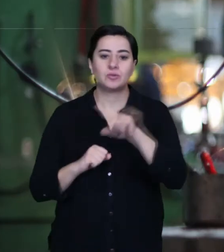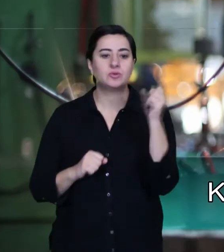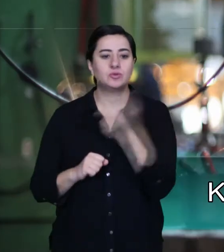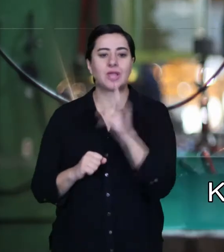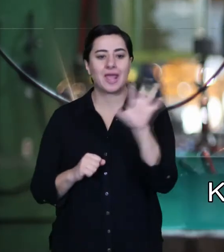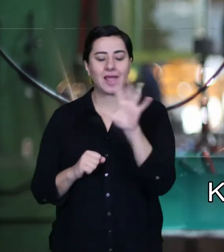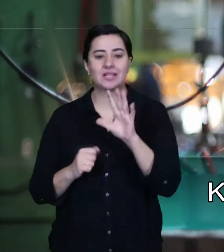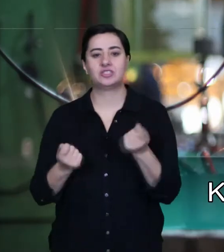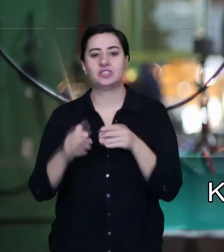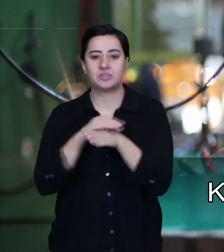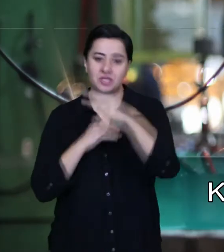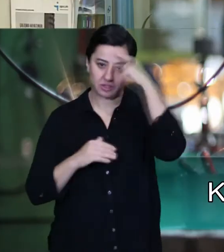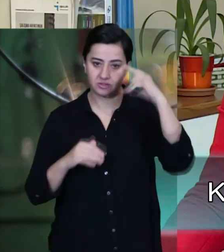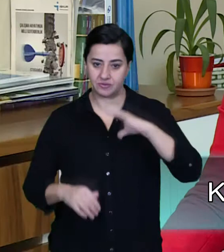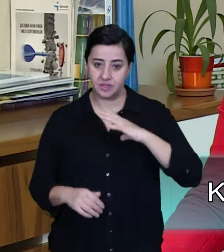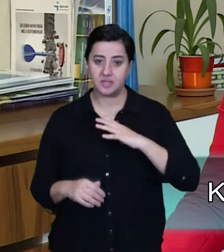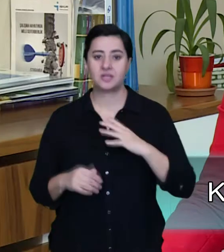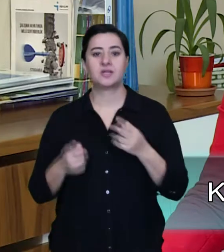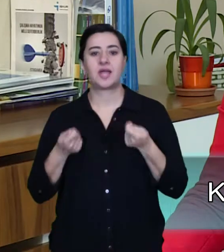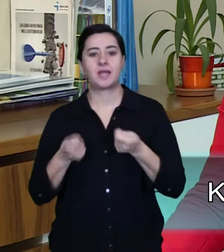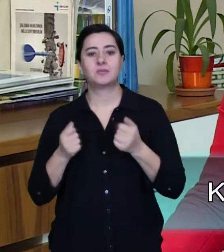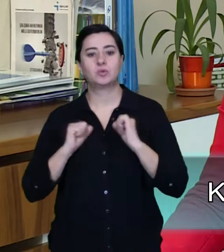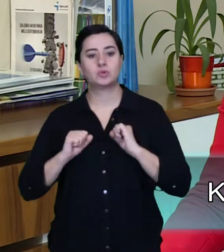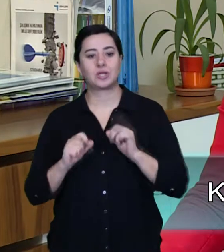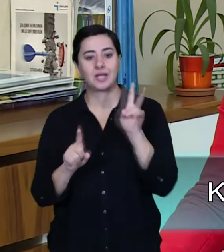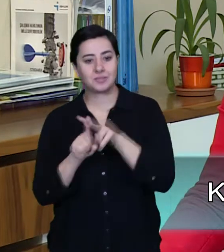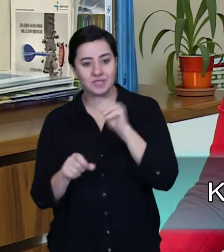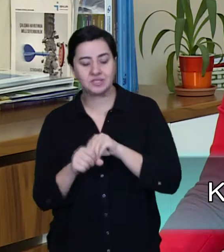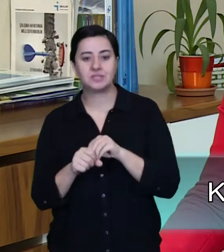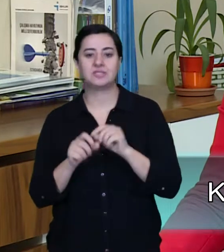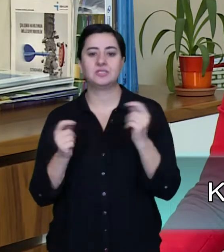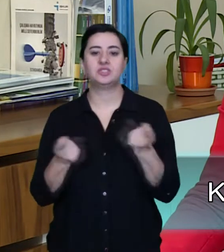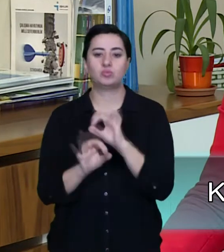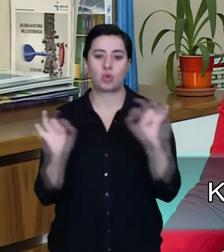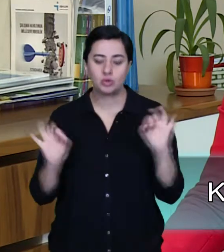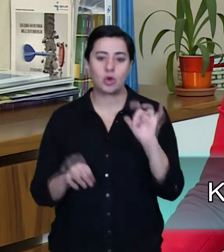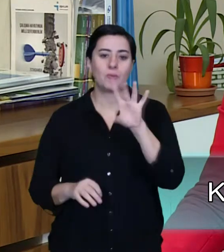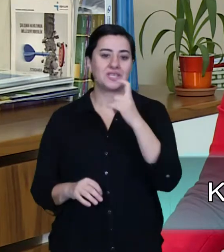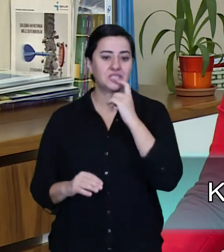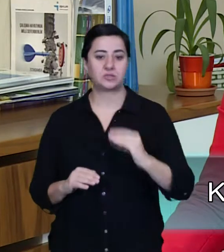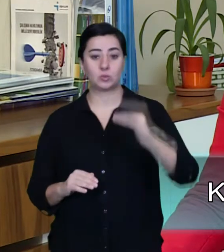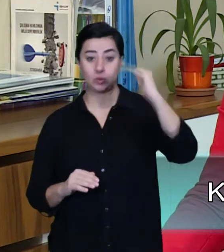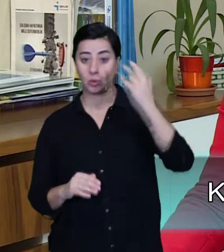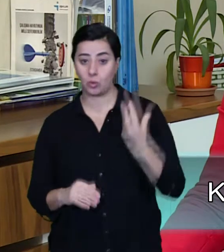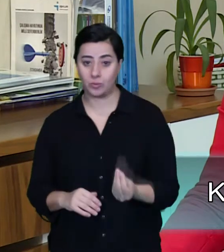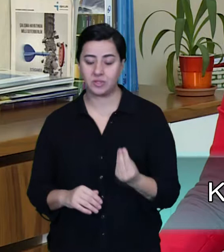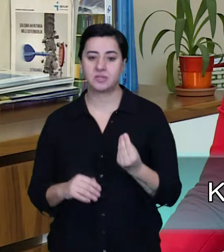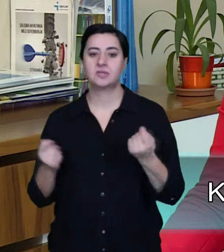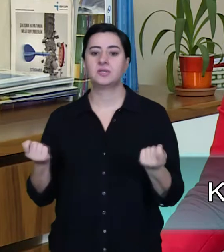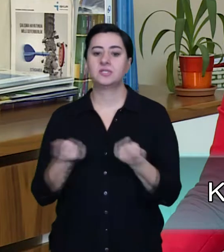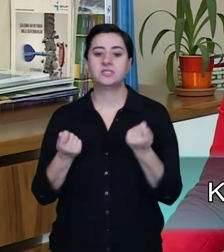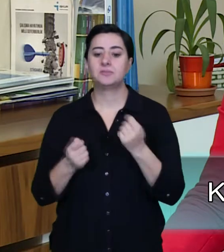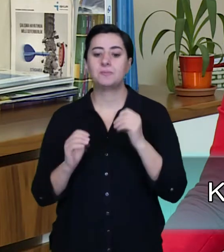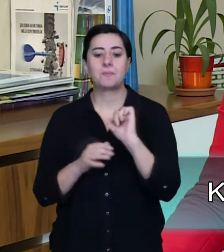sağlanmaktadır. Mesleki eğitim kurslarına katılabilmek için kuruma kayıtlı işsiz olmak, 15 yaşını tamamlamış olmak, mesleğin gerektirdiği